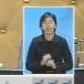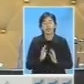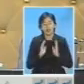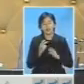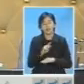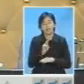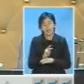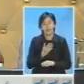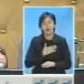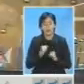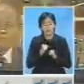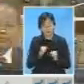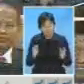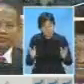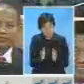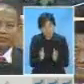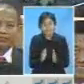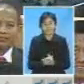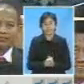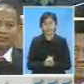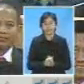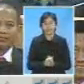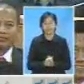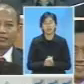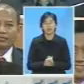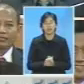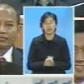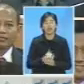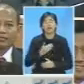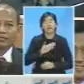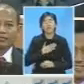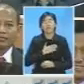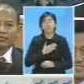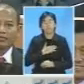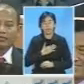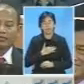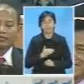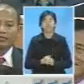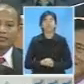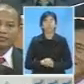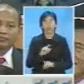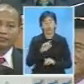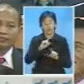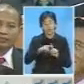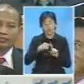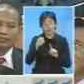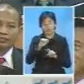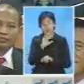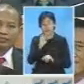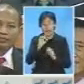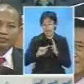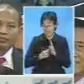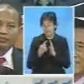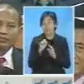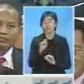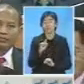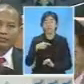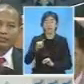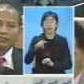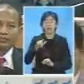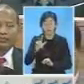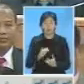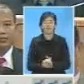านครับผมพยายามจะกระชับครับผมพูดไม่เก่งครับท่านประธานที่เคารพครับวันที่8เป็นวันเริ่มครับและเราเองนั้นนะ